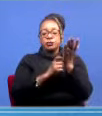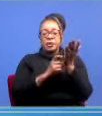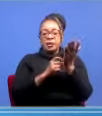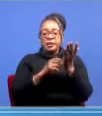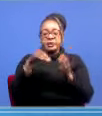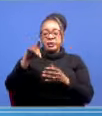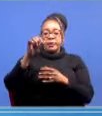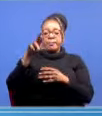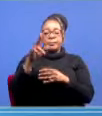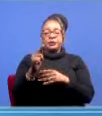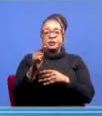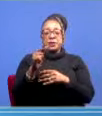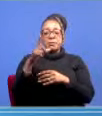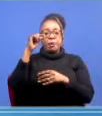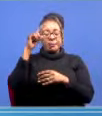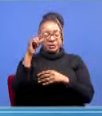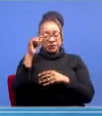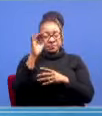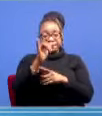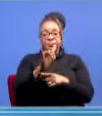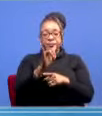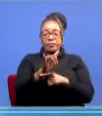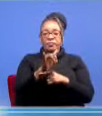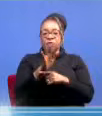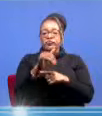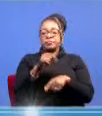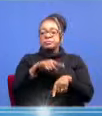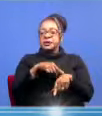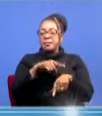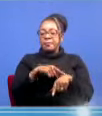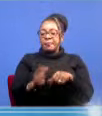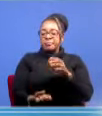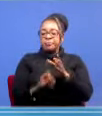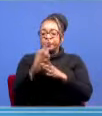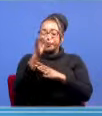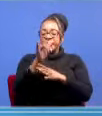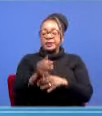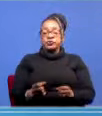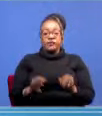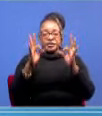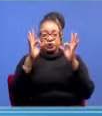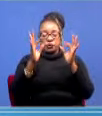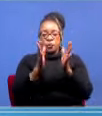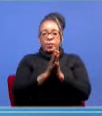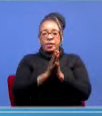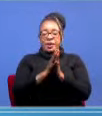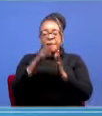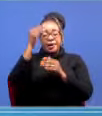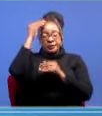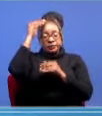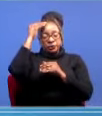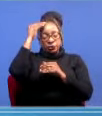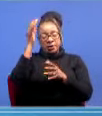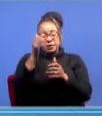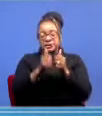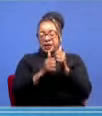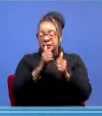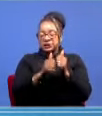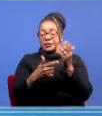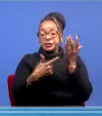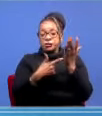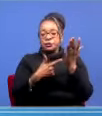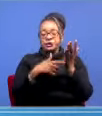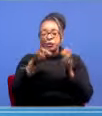mjini Mombasa. Katika hafla hii ya tatu tangu kuasisiwa kwake rasmi na shirika la elimu, sayansi na utamaduni